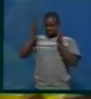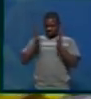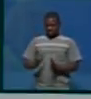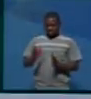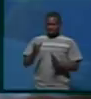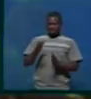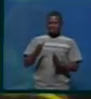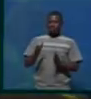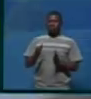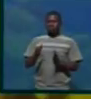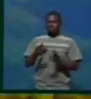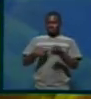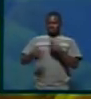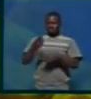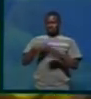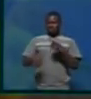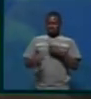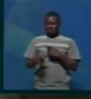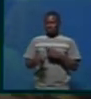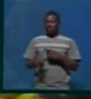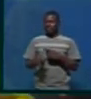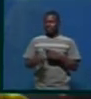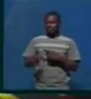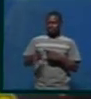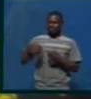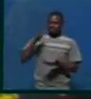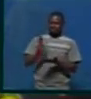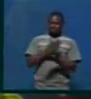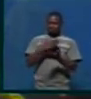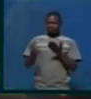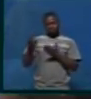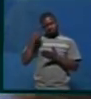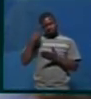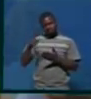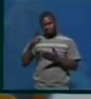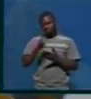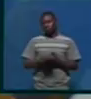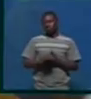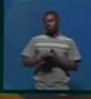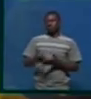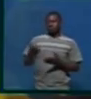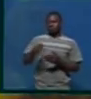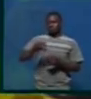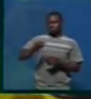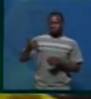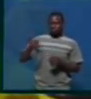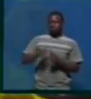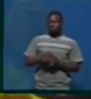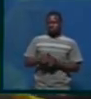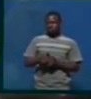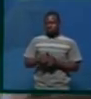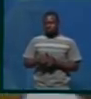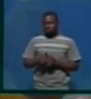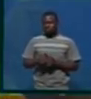donc prester pour les FAMA OFF. On cite entre autres la chanteuse Rachel Dadier, il y